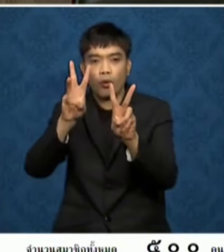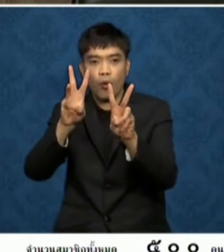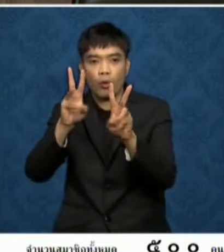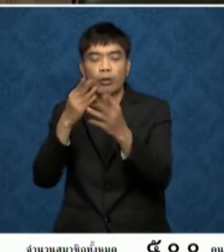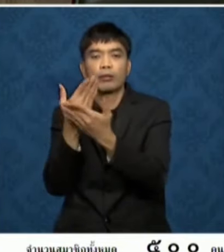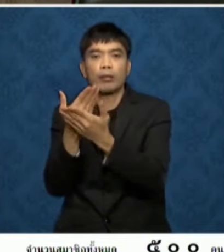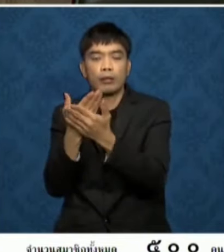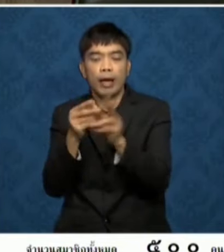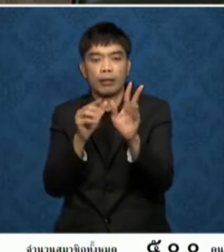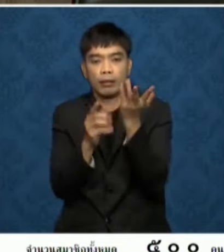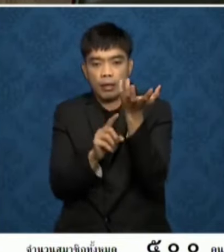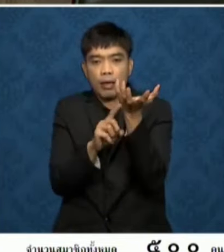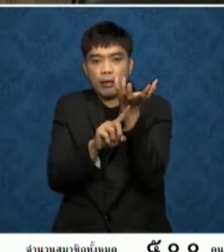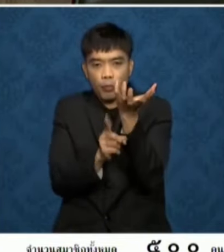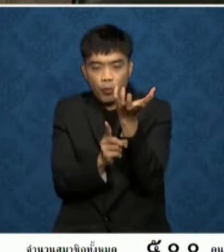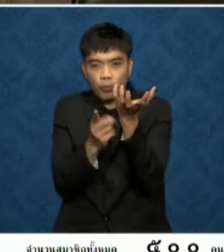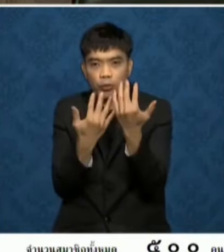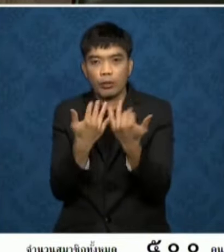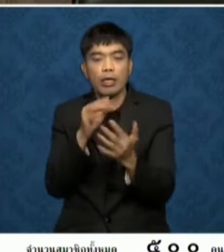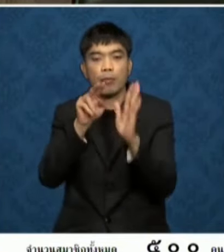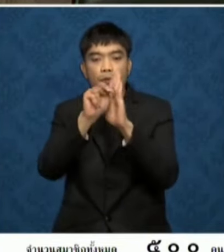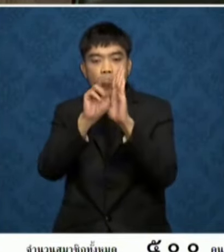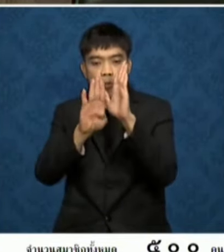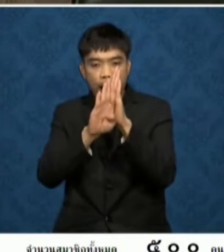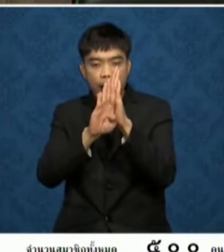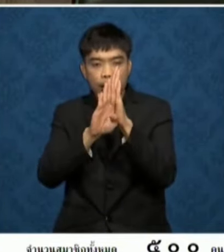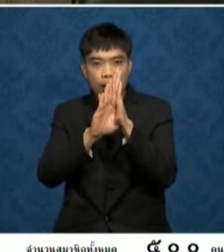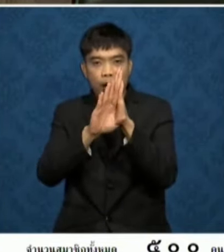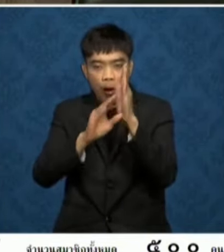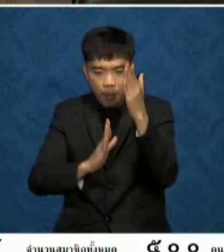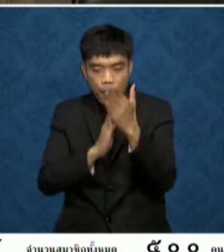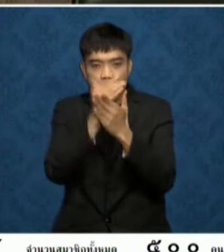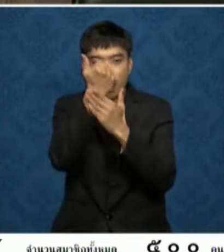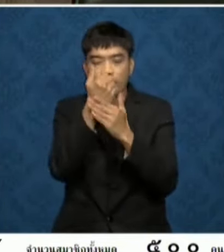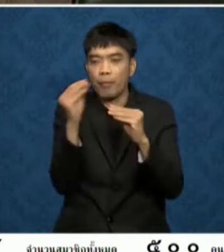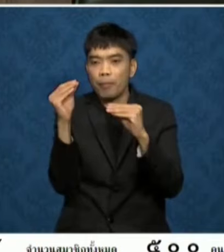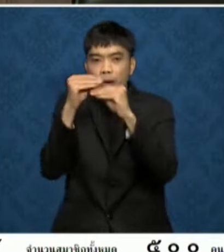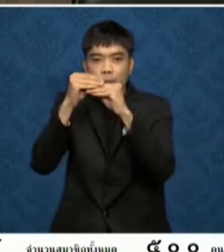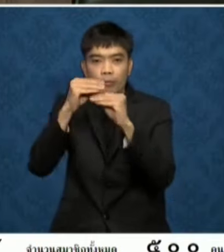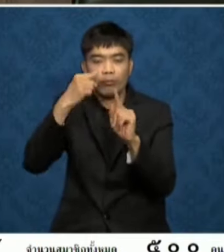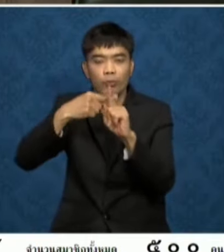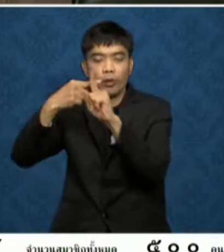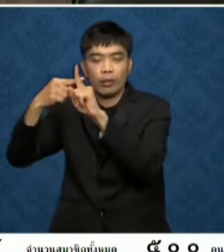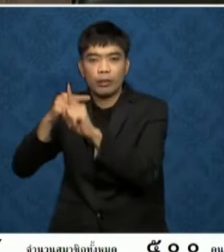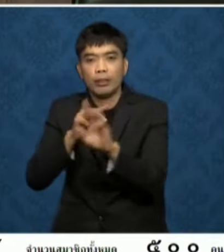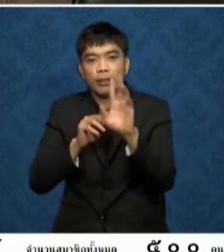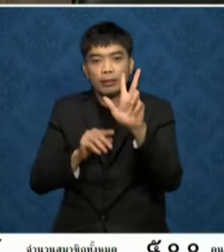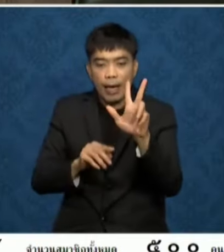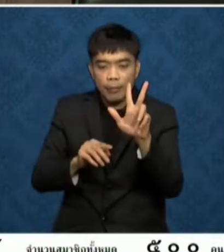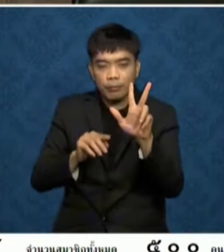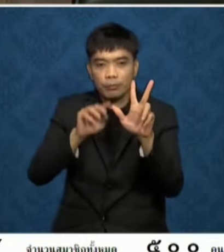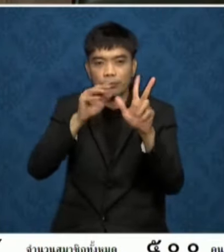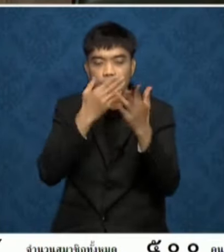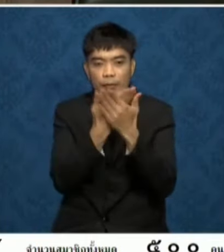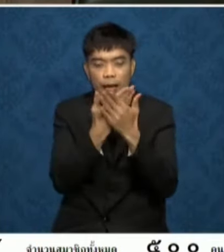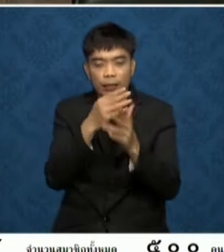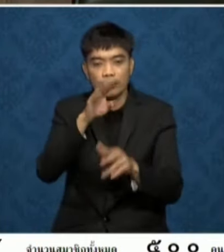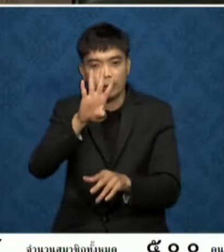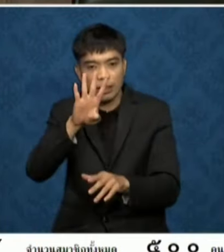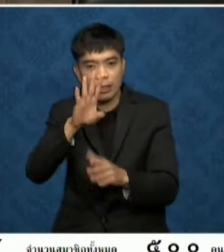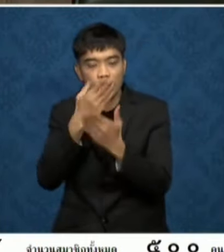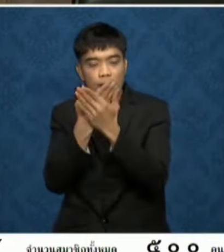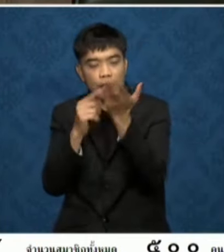อมรับครับว่าราคาเพิ่มขึ้นเป็นลำดับเนาะเริ่มมา3บาท4บาทจนไปสูงสุด7บาท8บาทก็